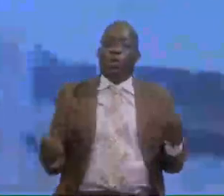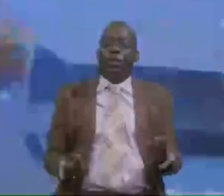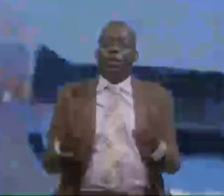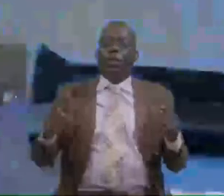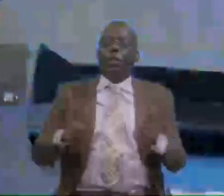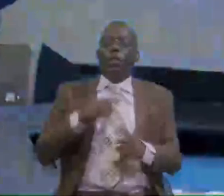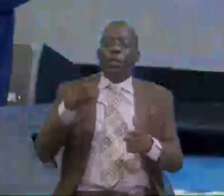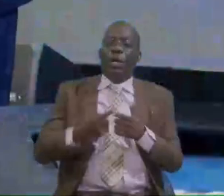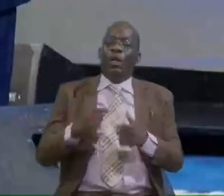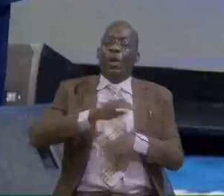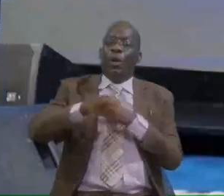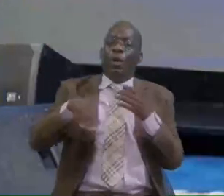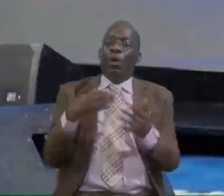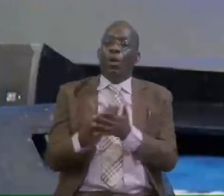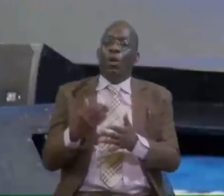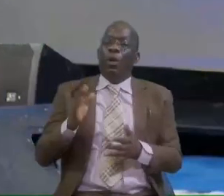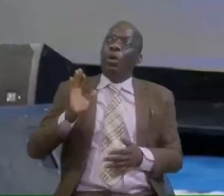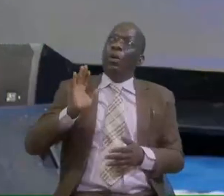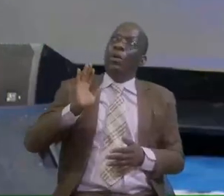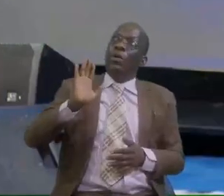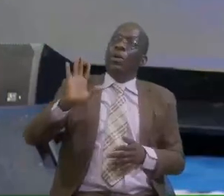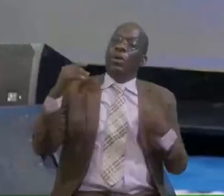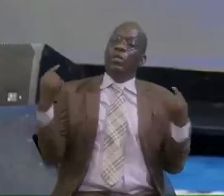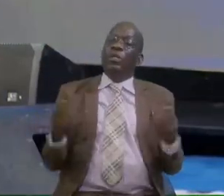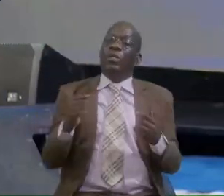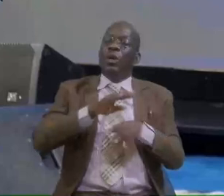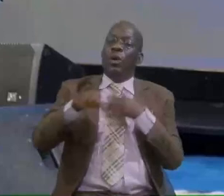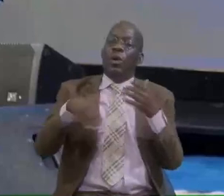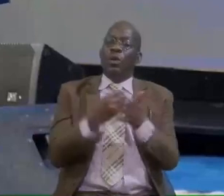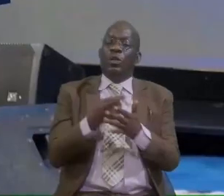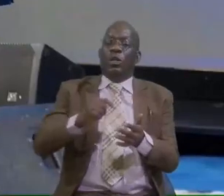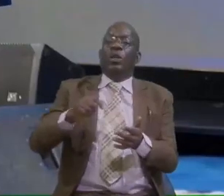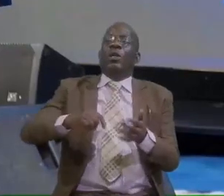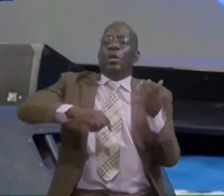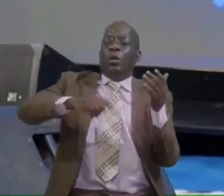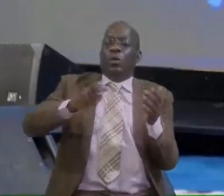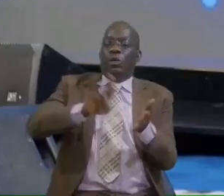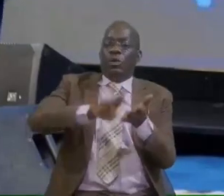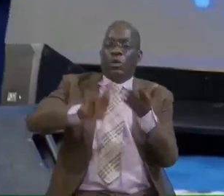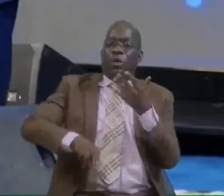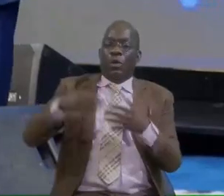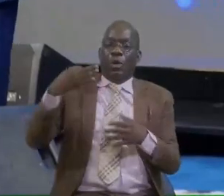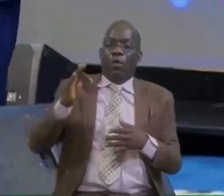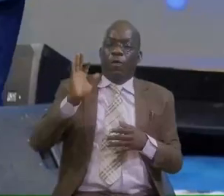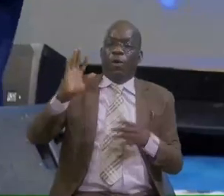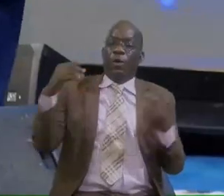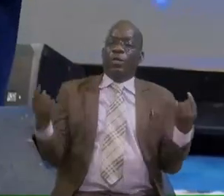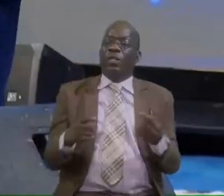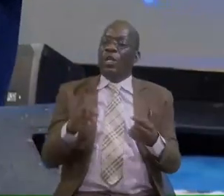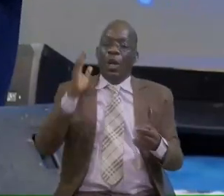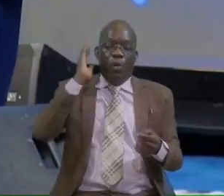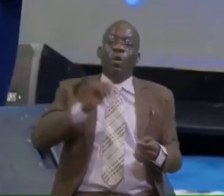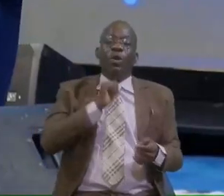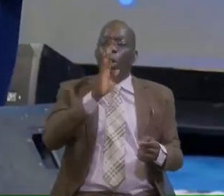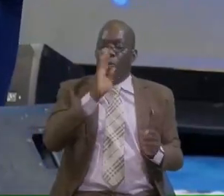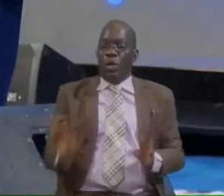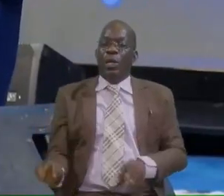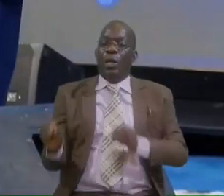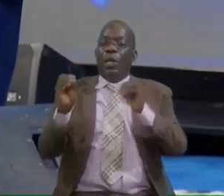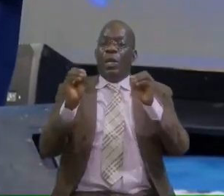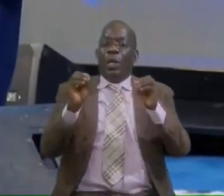tes transgressions et toutes les conséquences de tes transgressions ne te seront plus imputées.